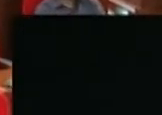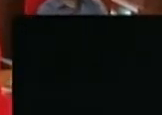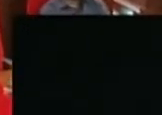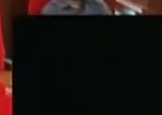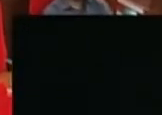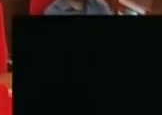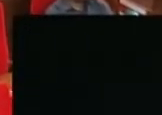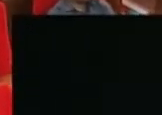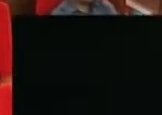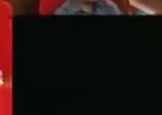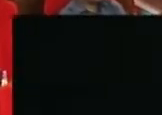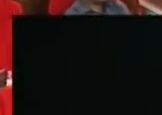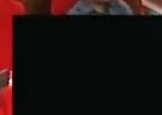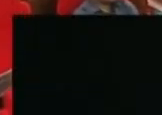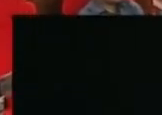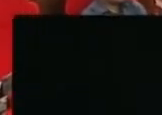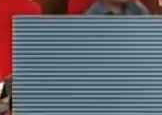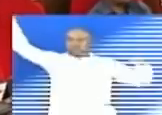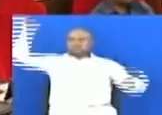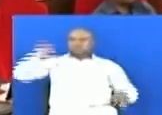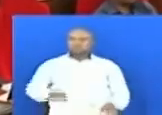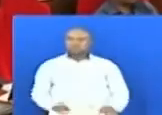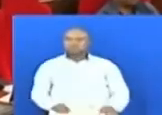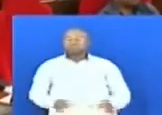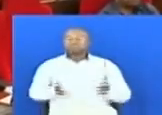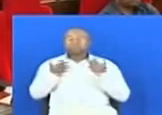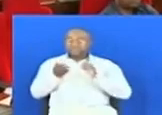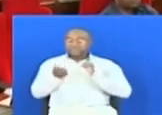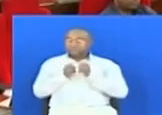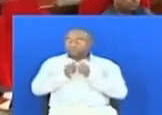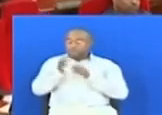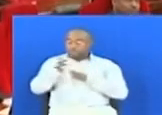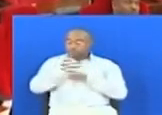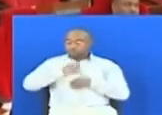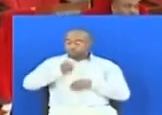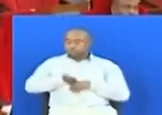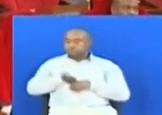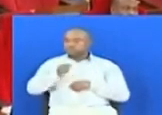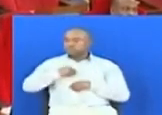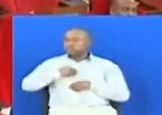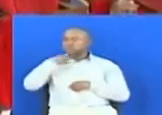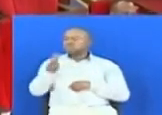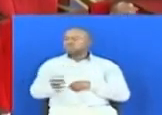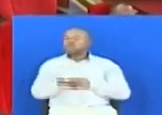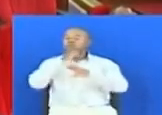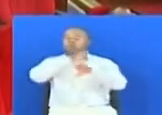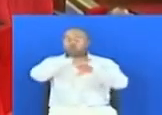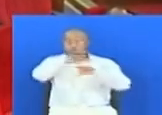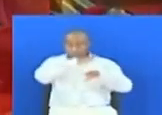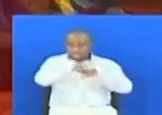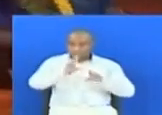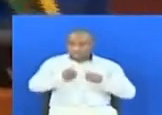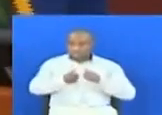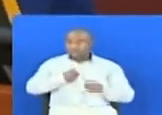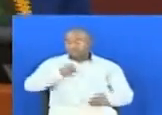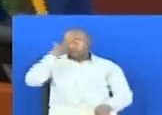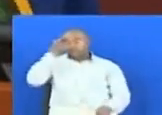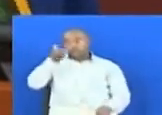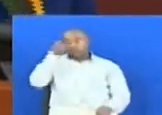Mambo haya yanatuhusu sisi wabunge wenyewe kwa wenyewe, ndio maana kuna kwa kidogo nilishindwa kueleza. Nafikiri mmeelewa kwa